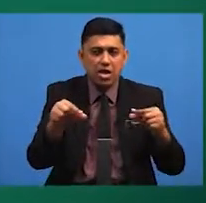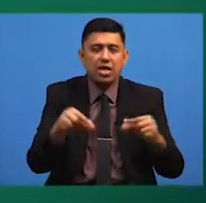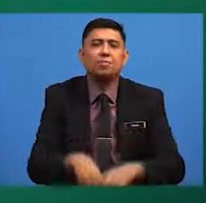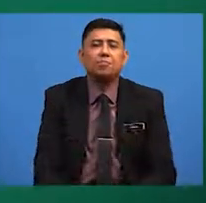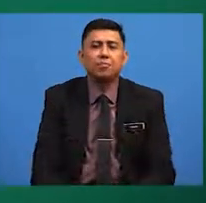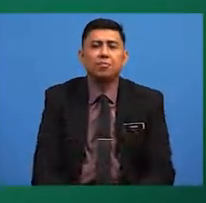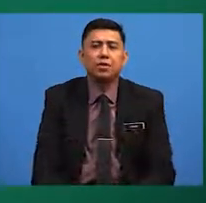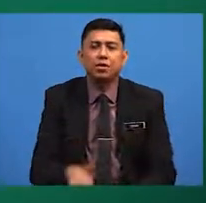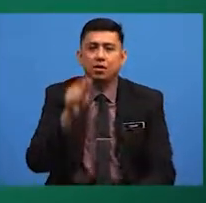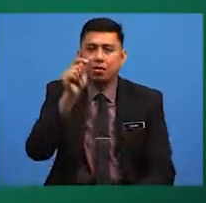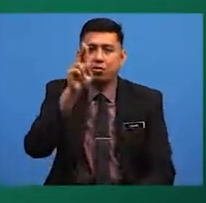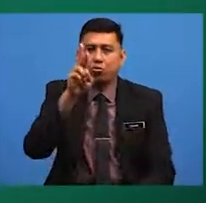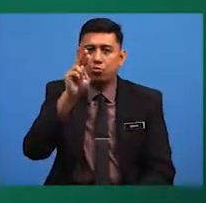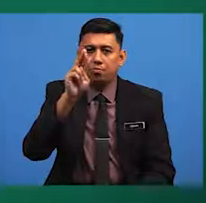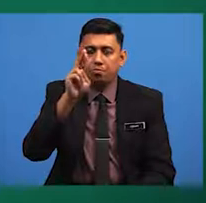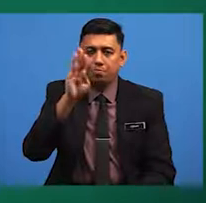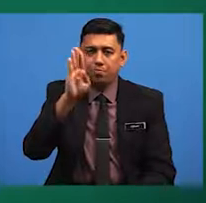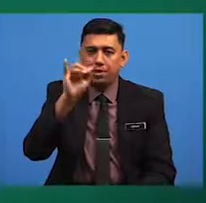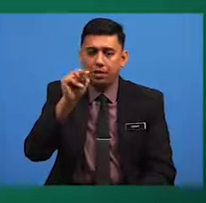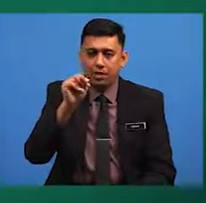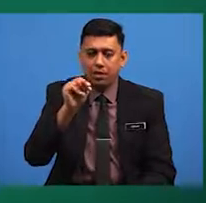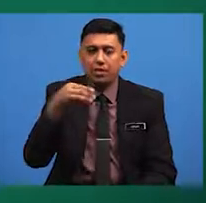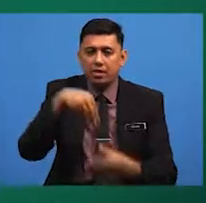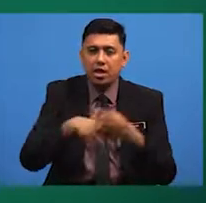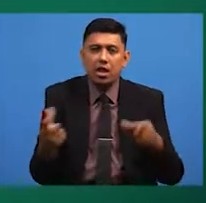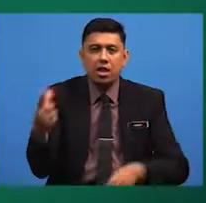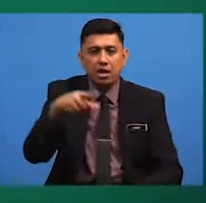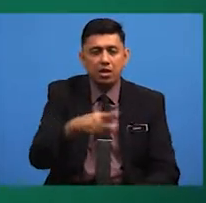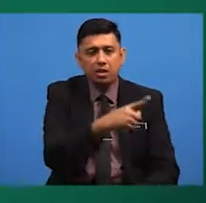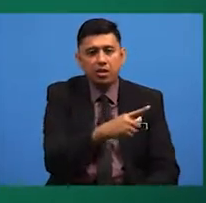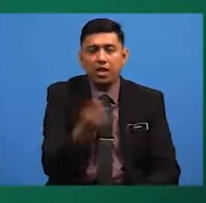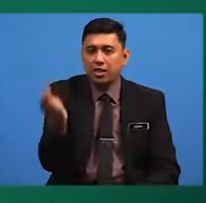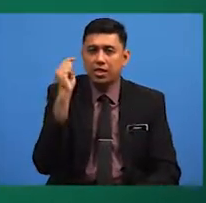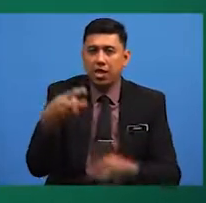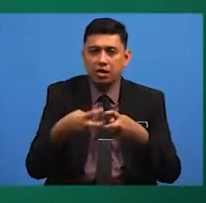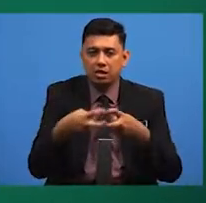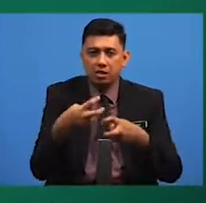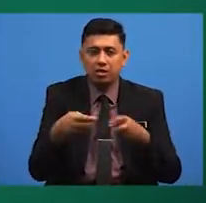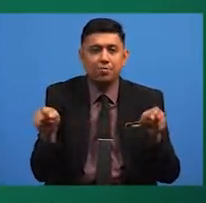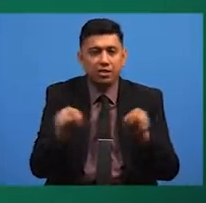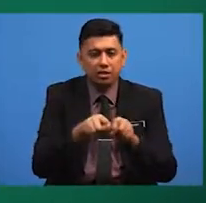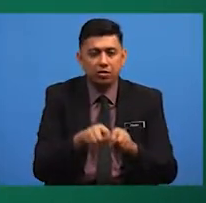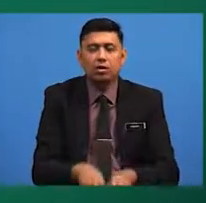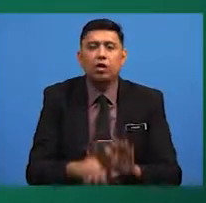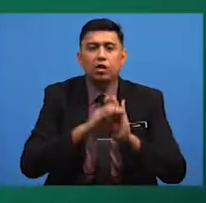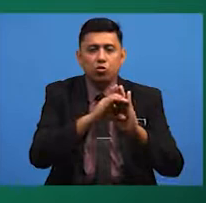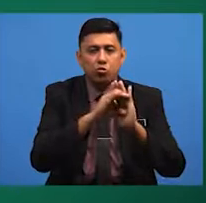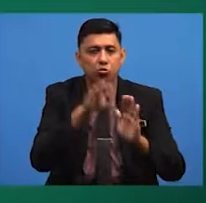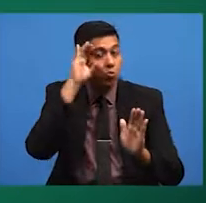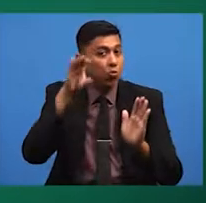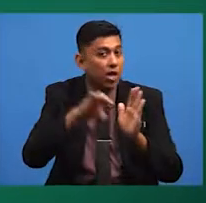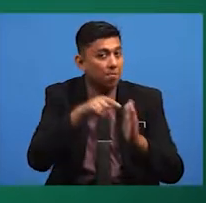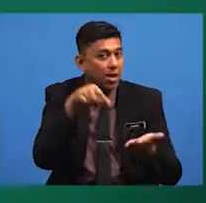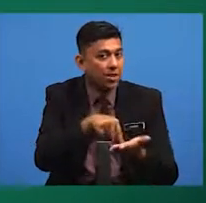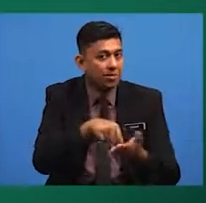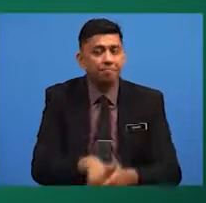turbin di dalam laut untuk menghasilkan tenaga elektrik seperti contoh gambar di sebelah C